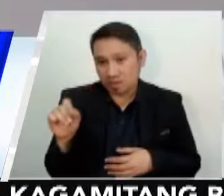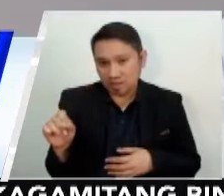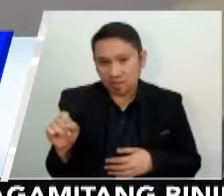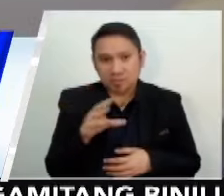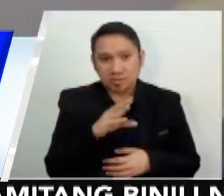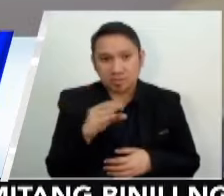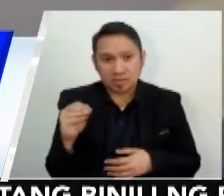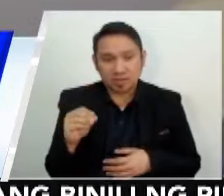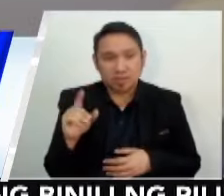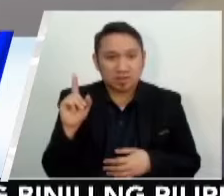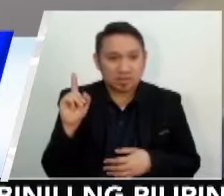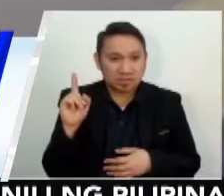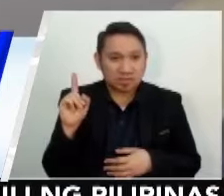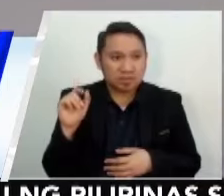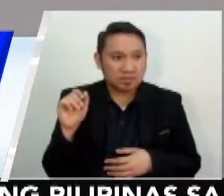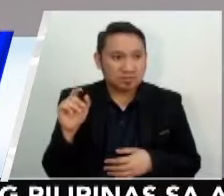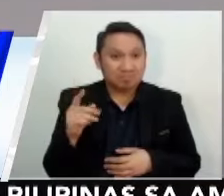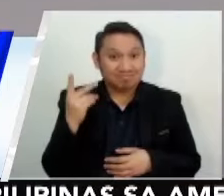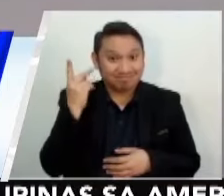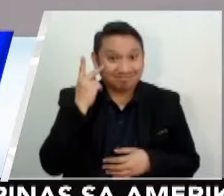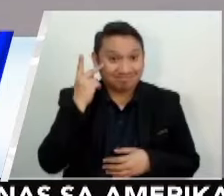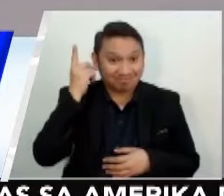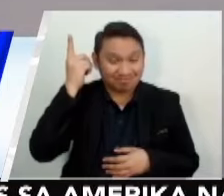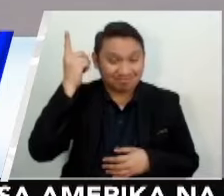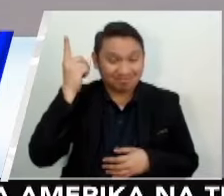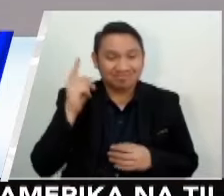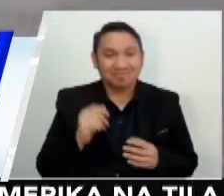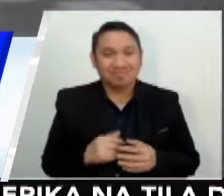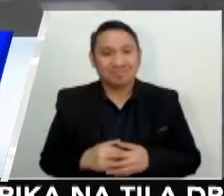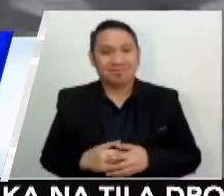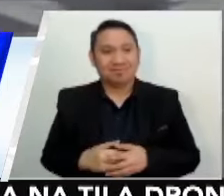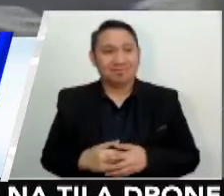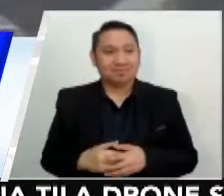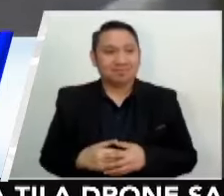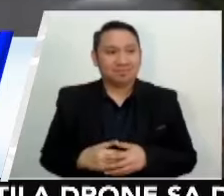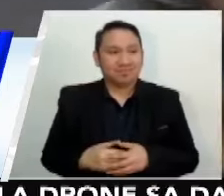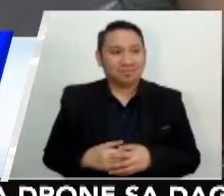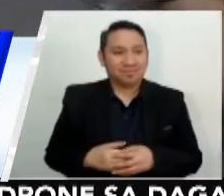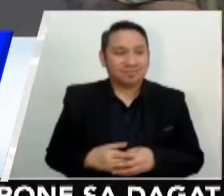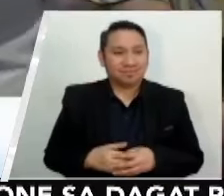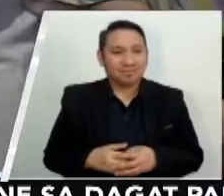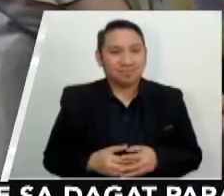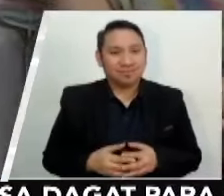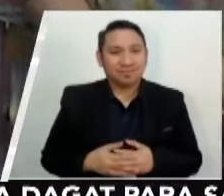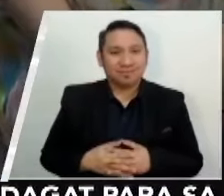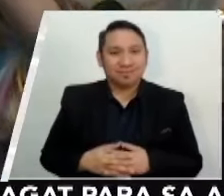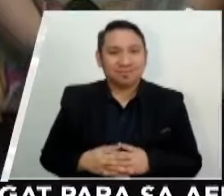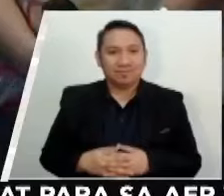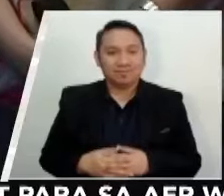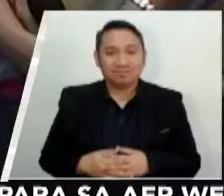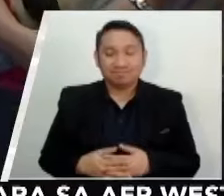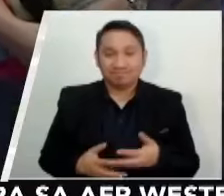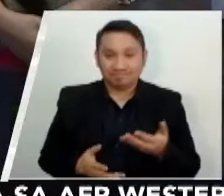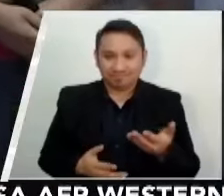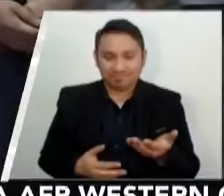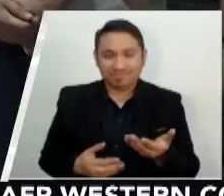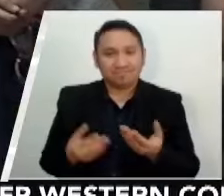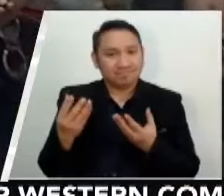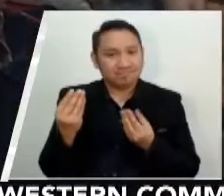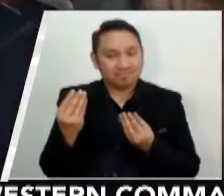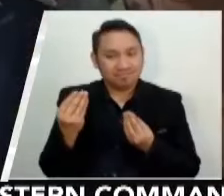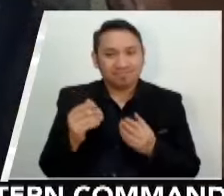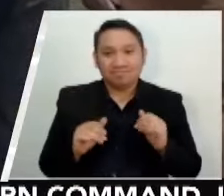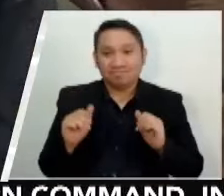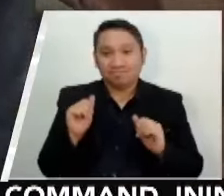Ortega, Rochelle Pangilinan at Mikoy Morales. Or Santiago, updated